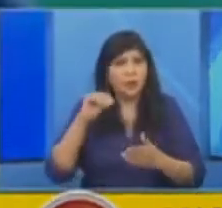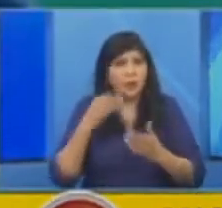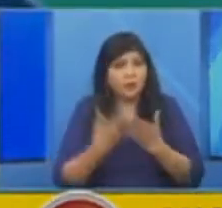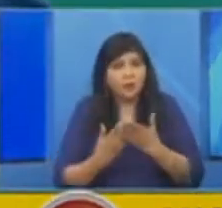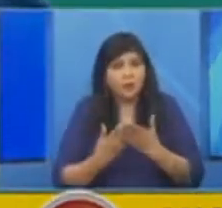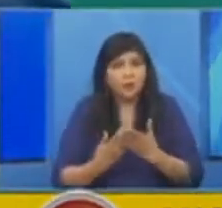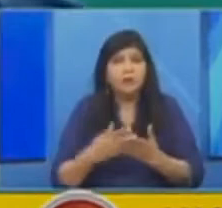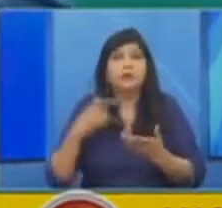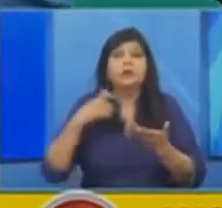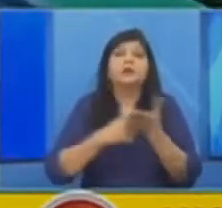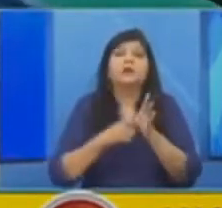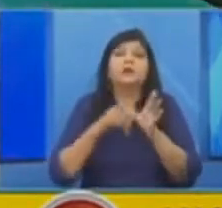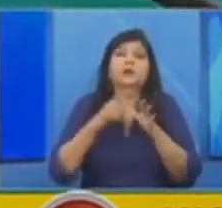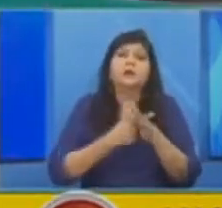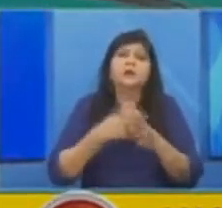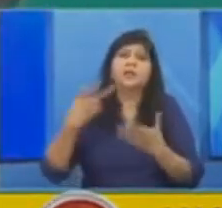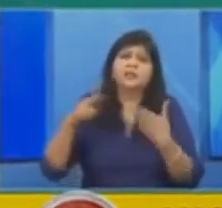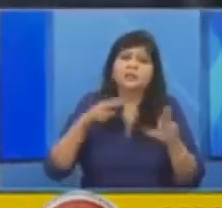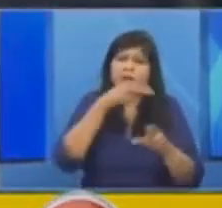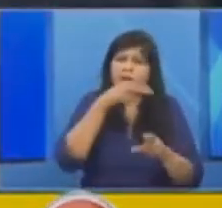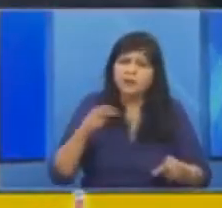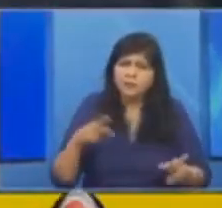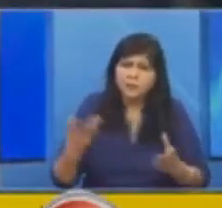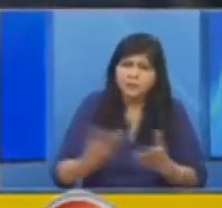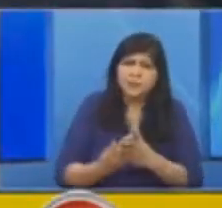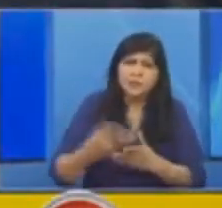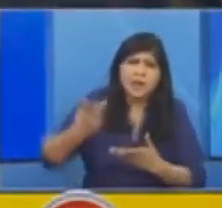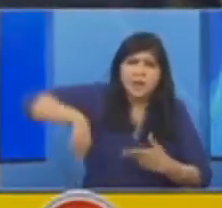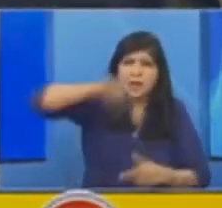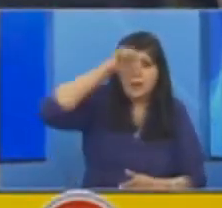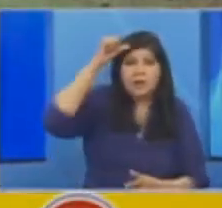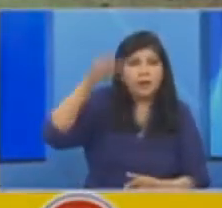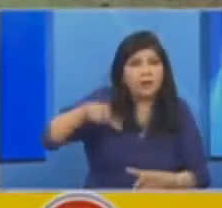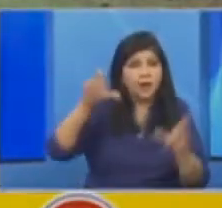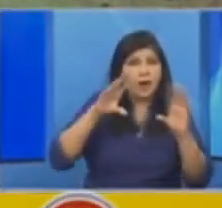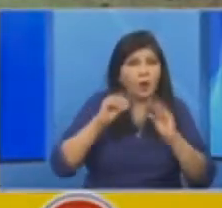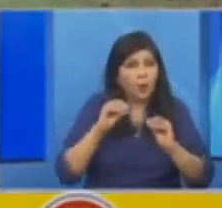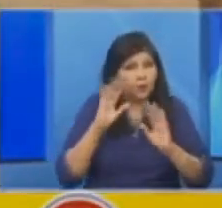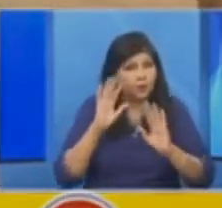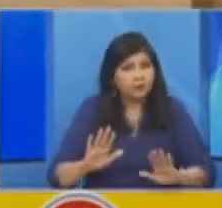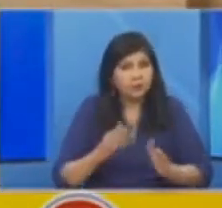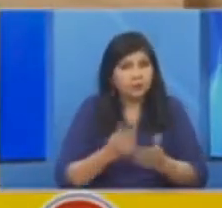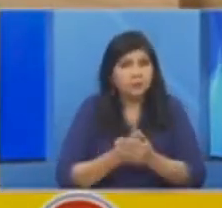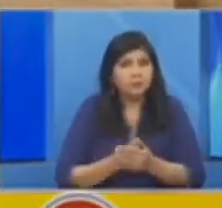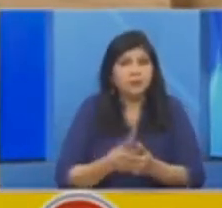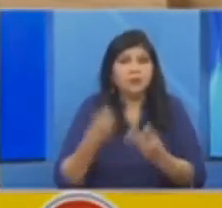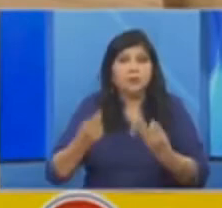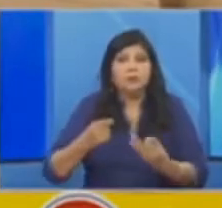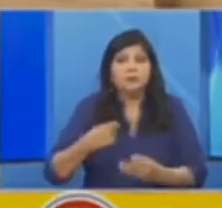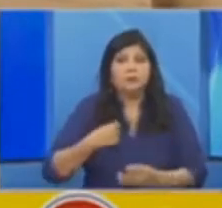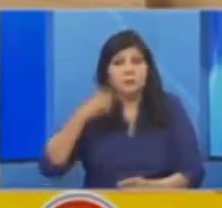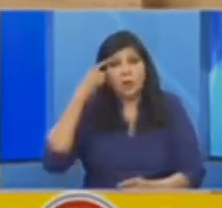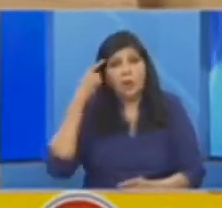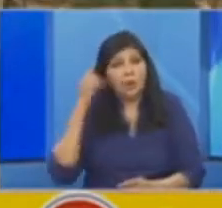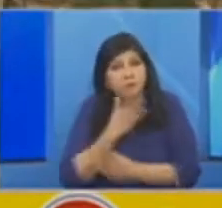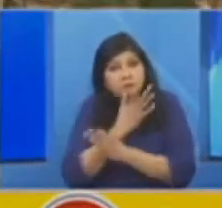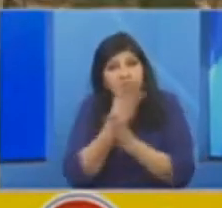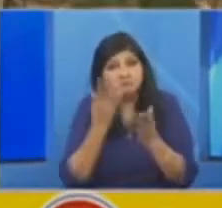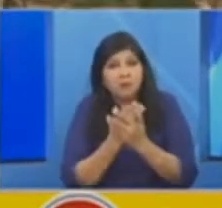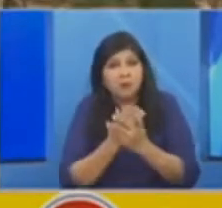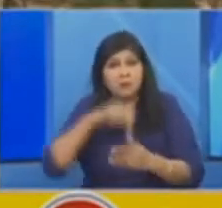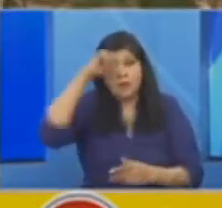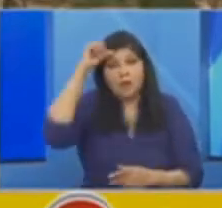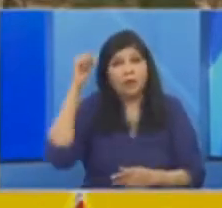आज पलायम कन्नी चिप्पी पर आई और कुमबाई भी बहुत शांदार इंडियन ब्रीड